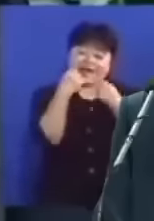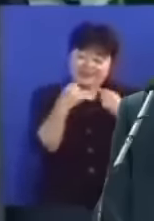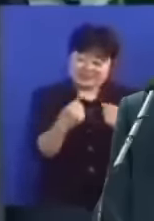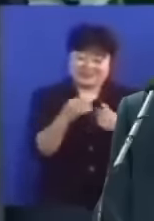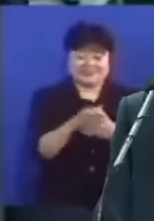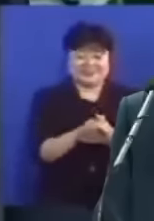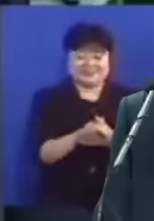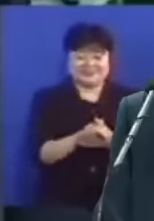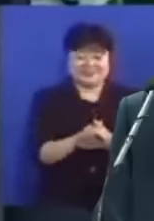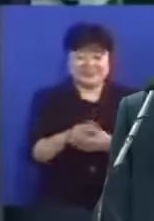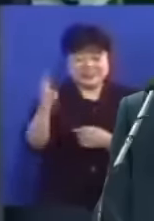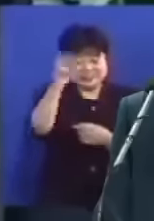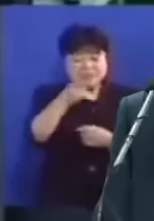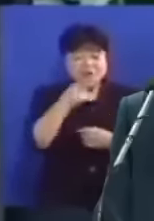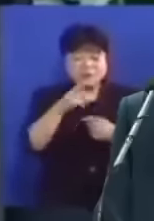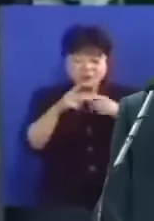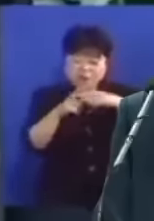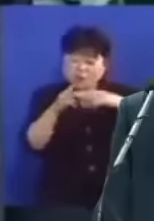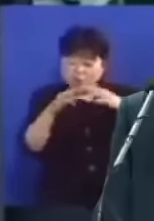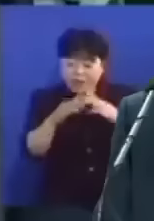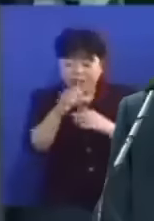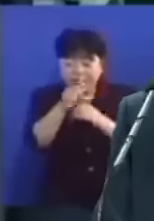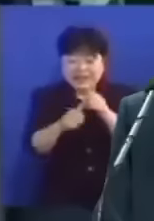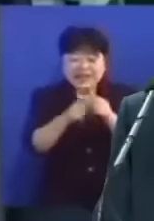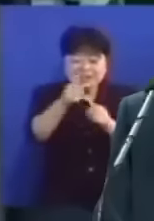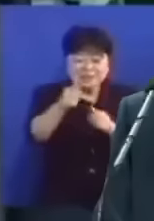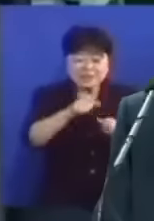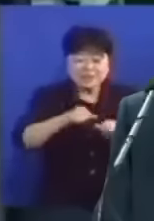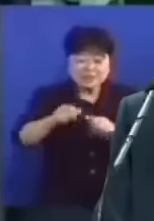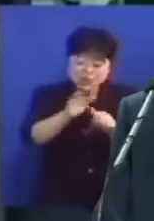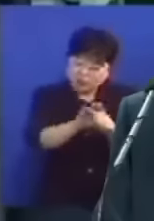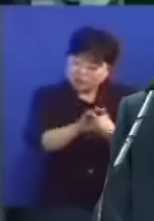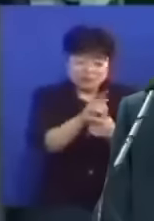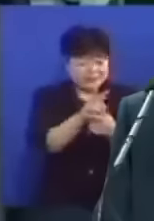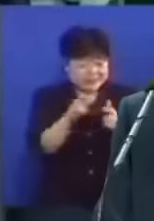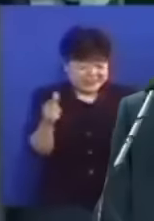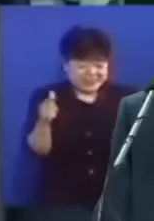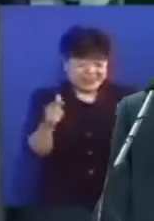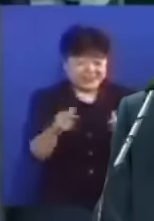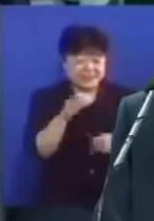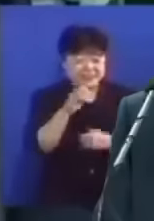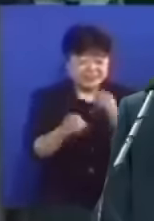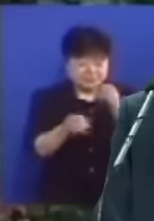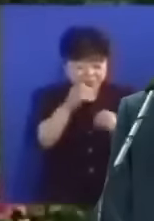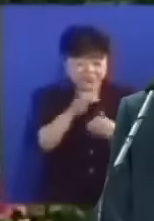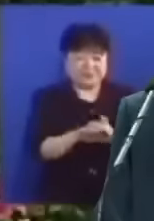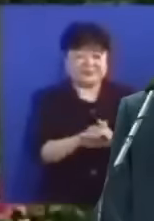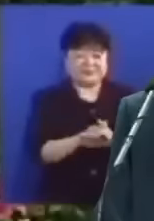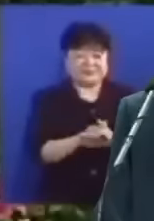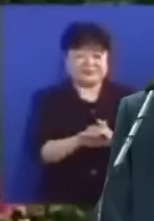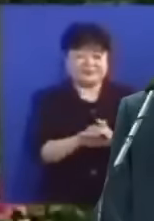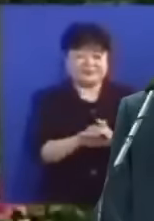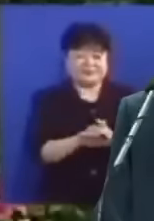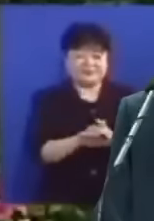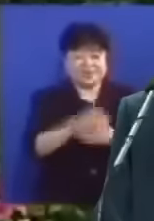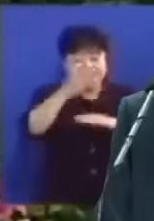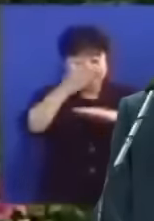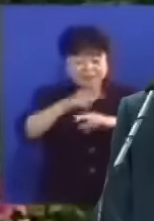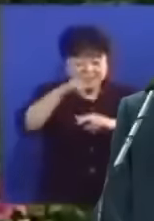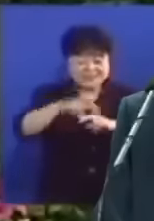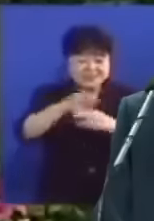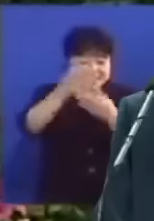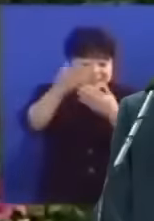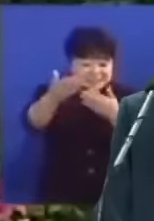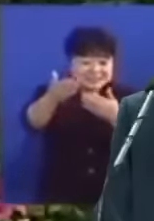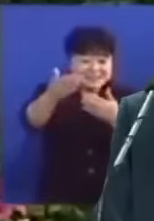것입니다. 찬양이 없는 교회는 하나님이 역사하지 않은 것입니다. 시편 50편 23절에 감사로